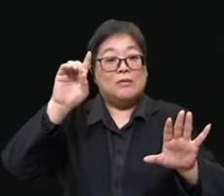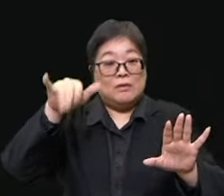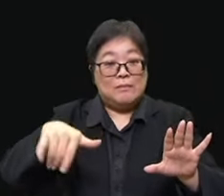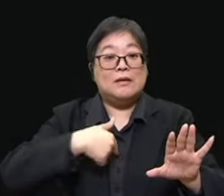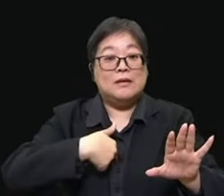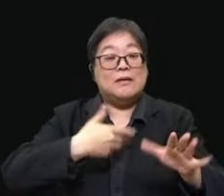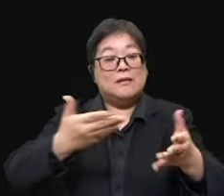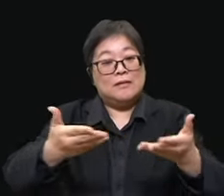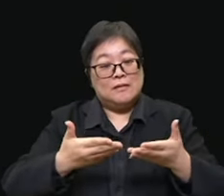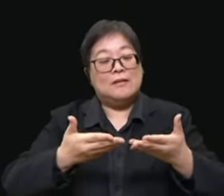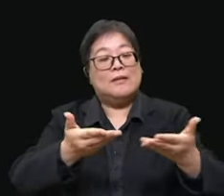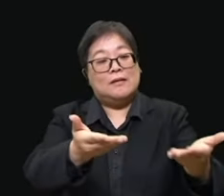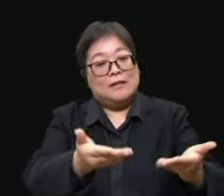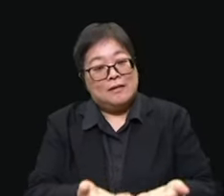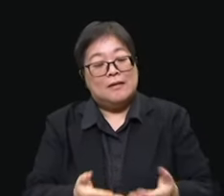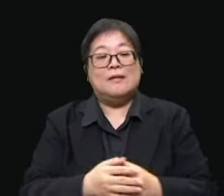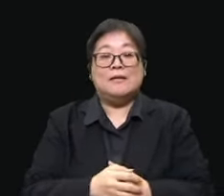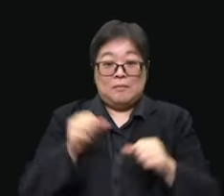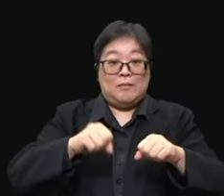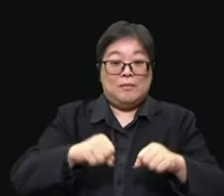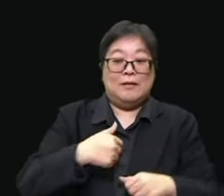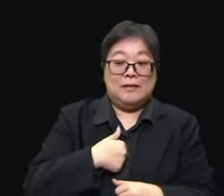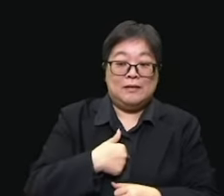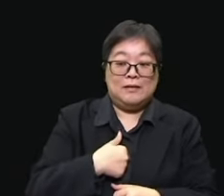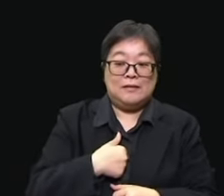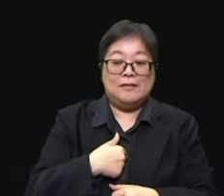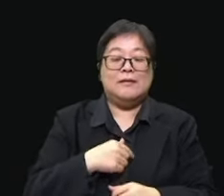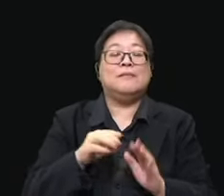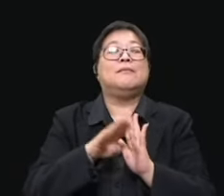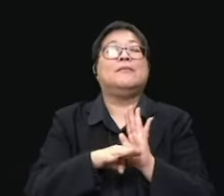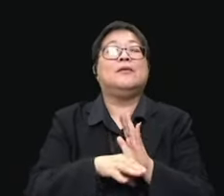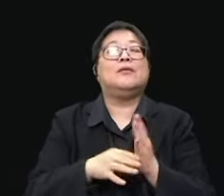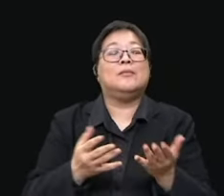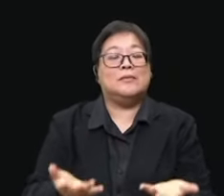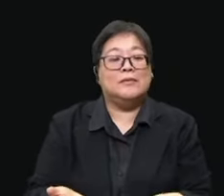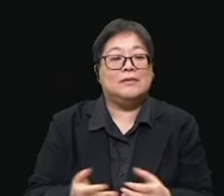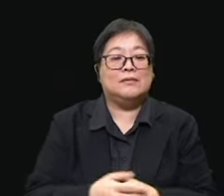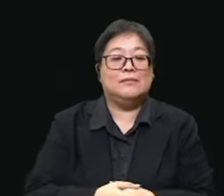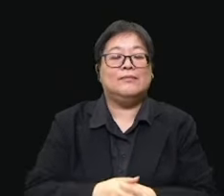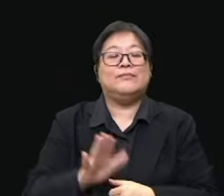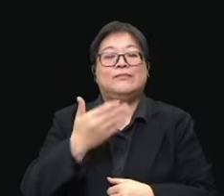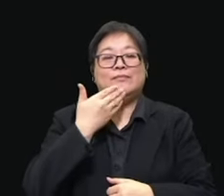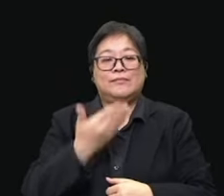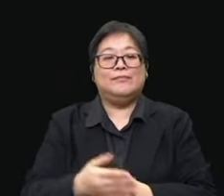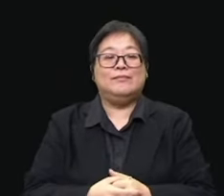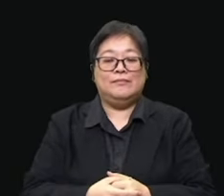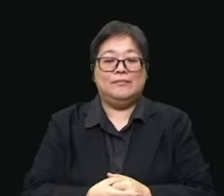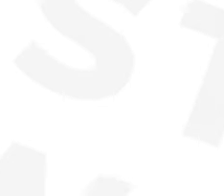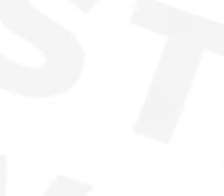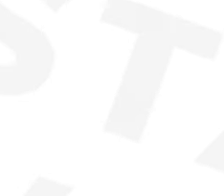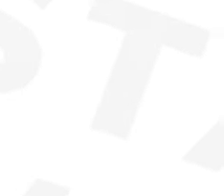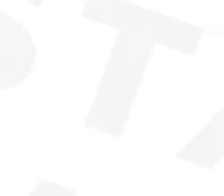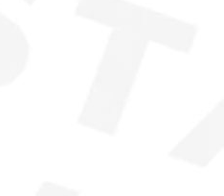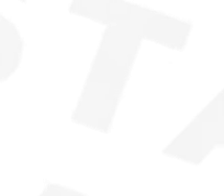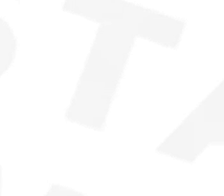untuk mengalukan kedatangan. Boleh, Pak Speaker, ya? Peraturan. Baik, terima kasih. Okey. Duduk.